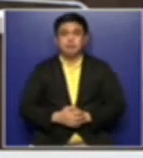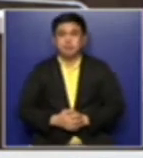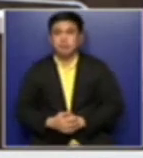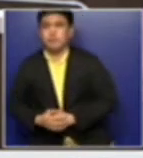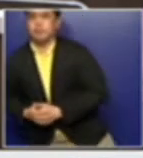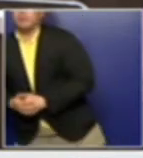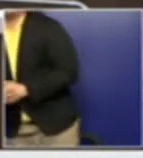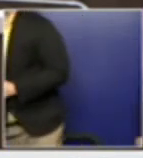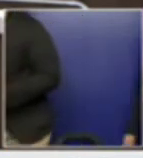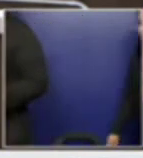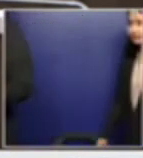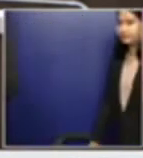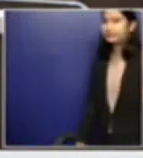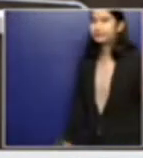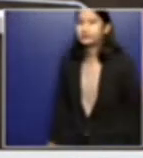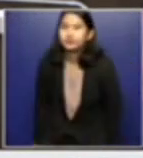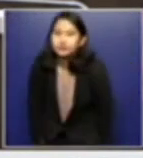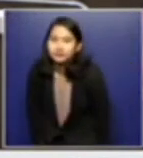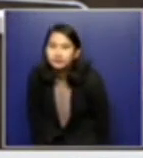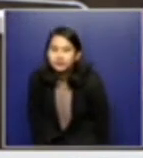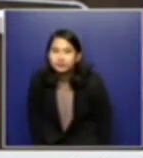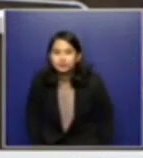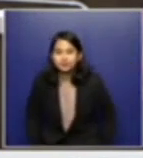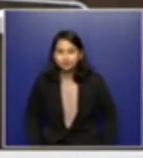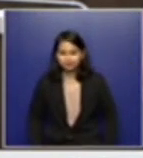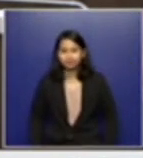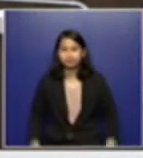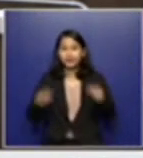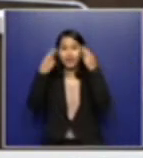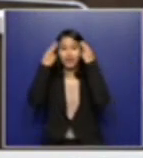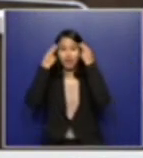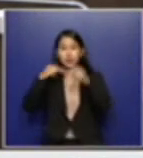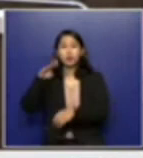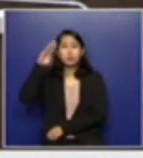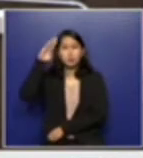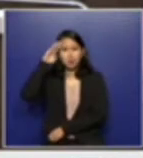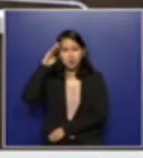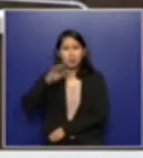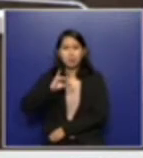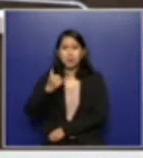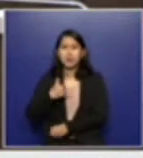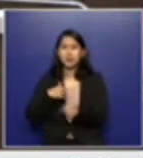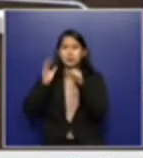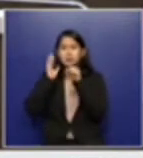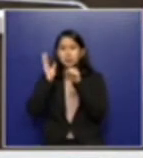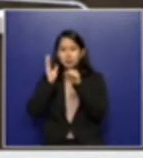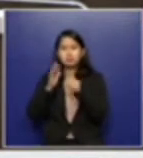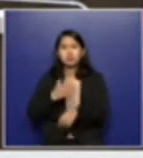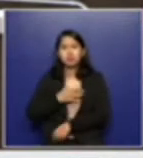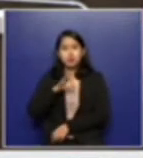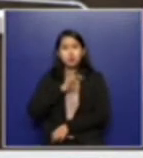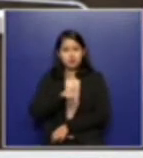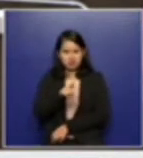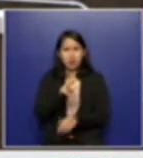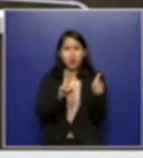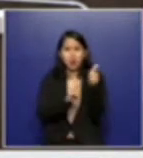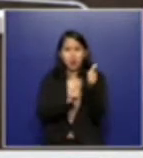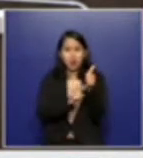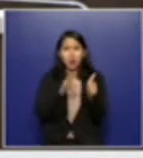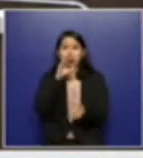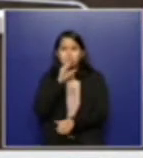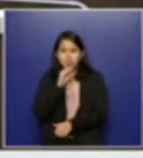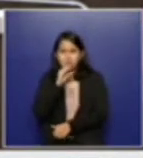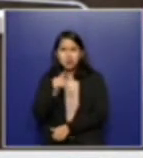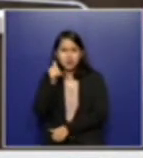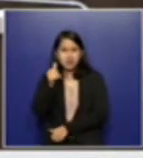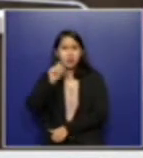านพลเอกประยุทธ์เนี่ยครับเวลาท่านสื่อสารอะไรเนี่ยผมว่าท่านอนุพงศ์สื่อสารได้ดีกว่าครับจริงใจกว่าและ